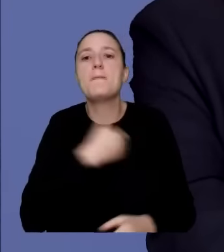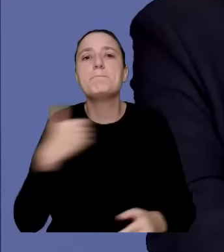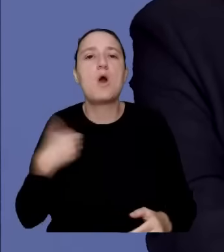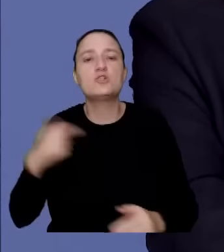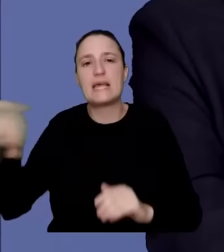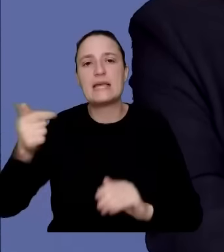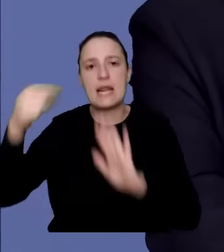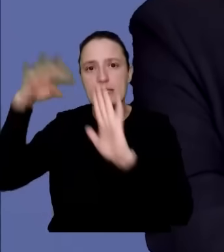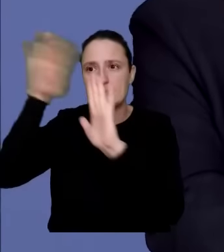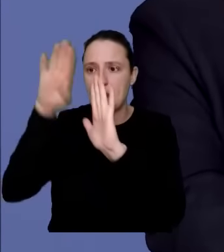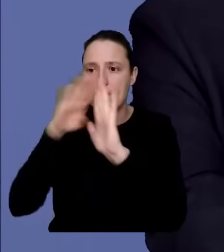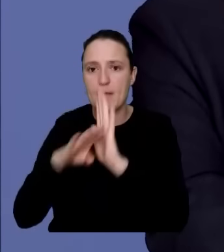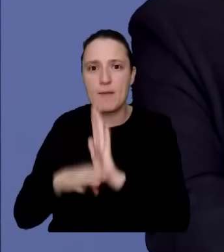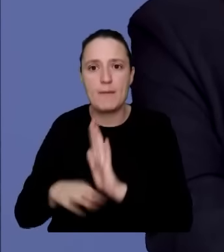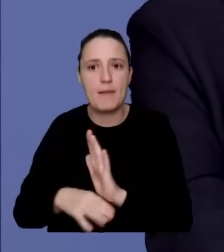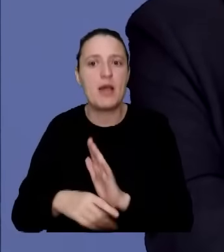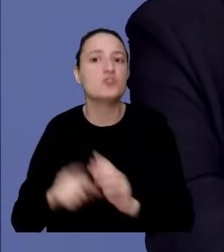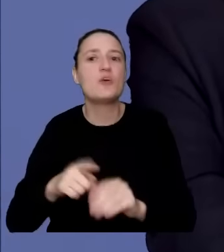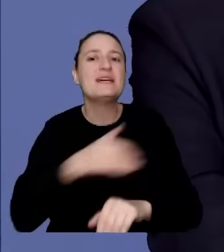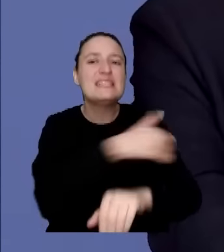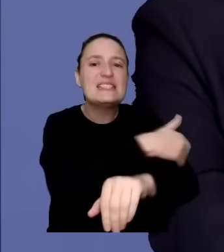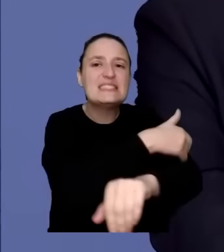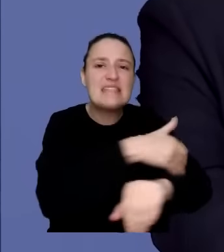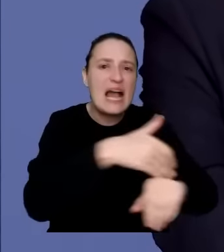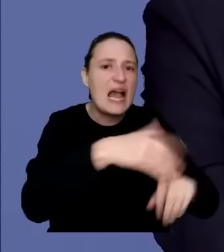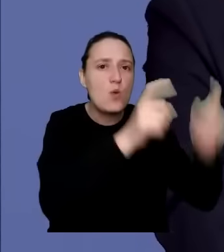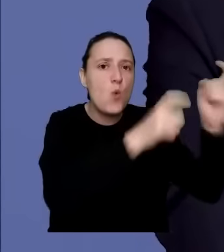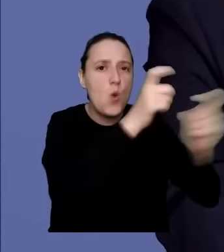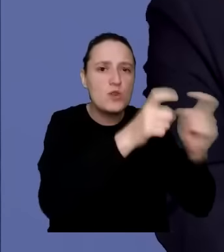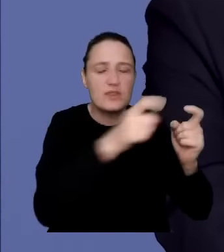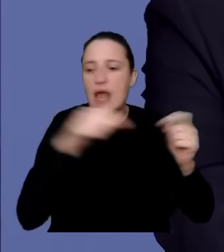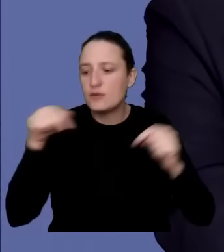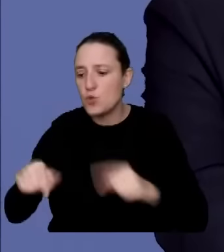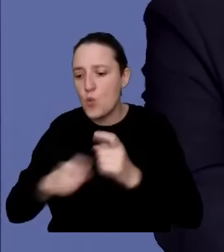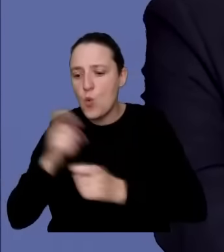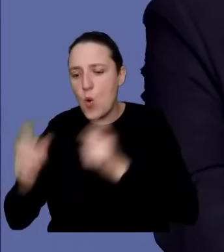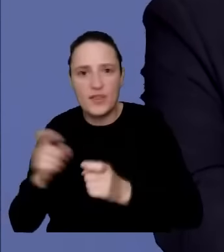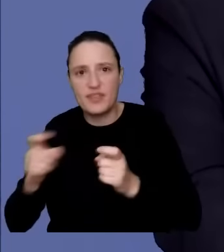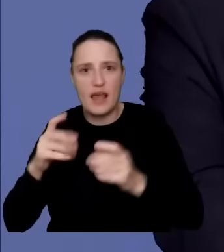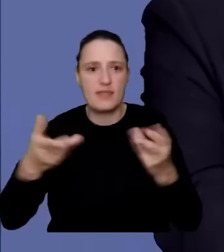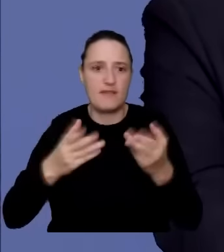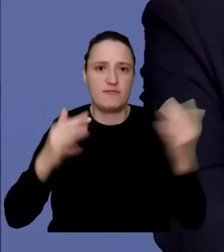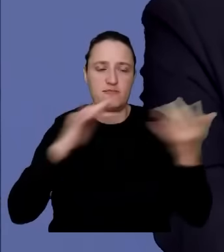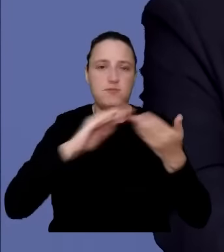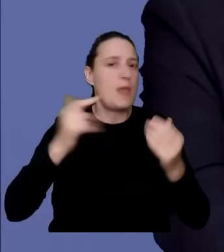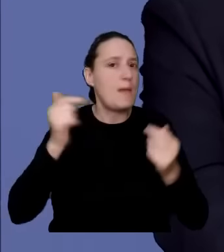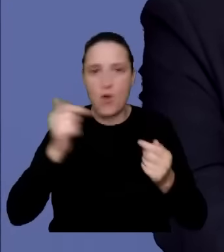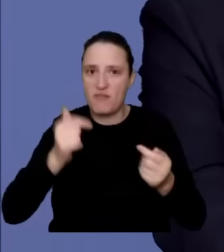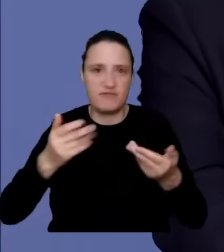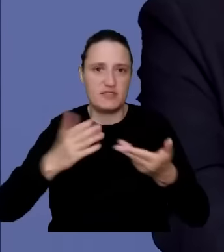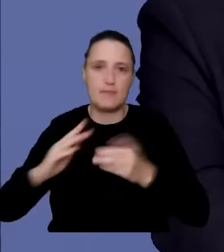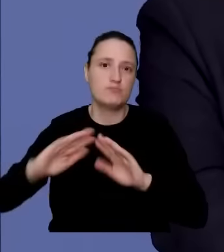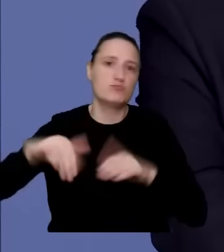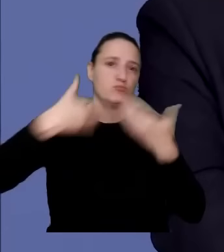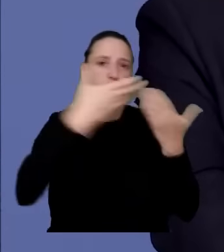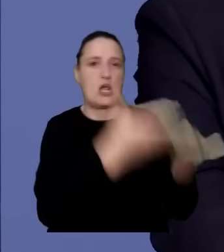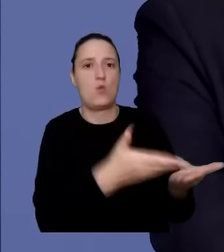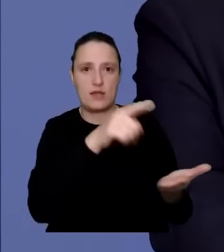żeby za granicę nie przenosi kłótni które ja tu ciągle słyszę na grunt zagraniczny